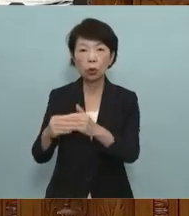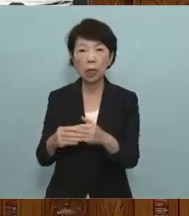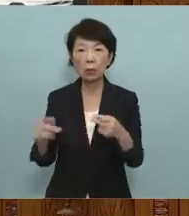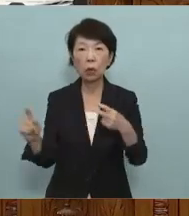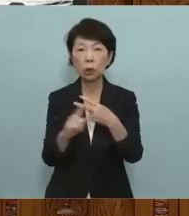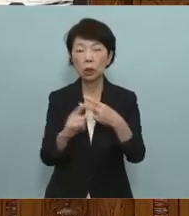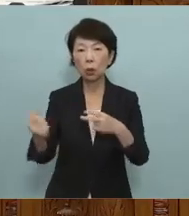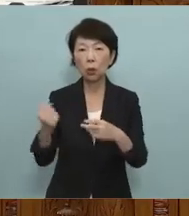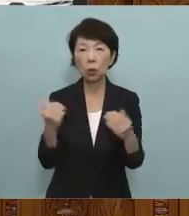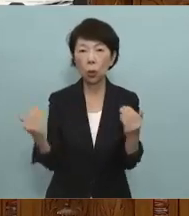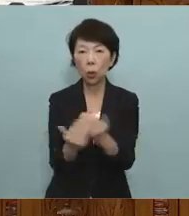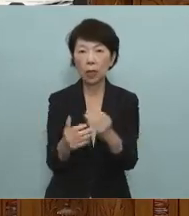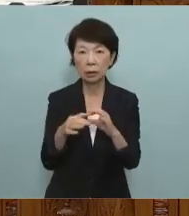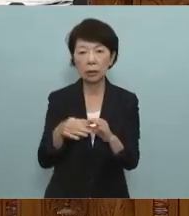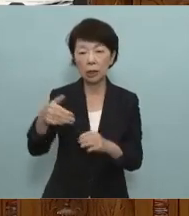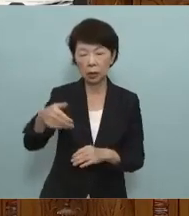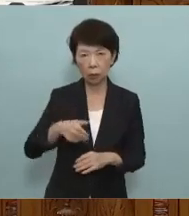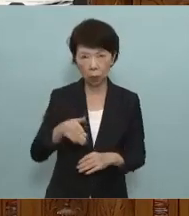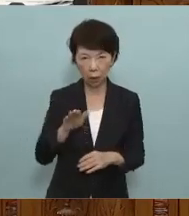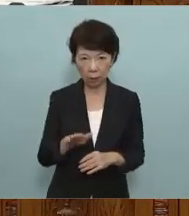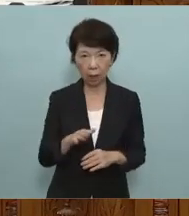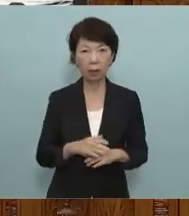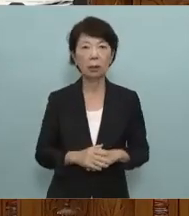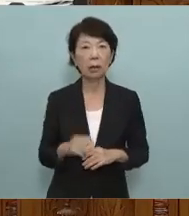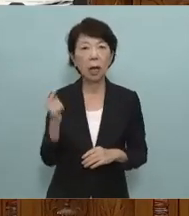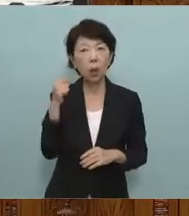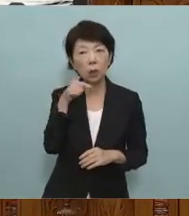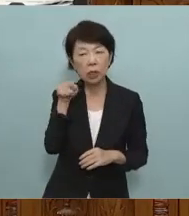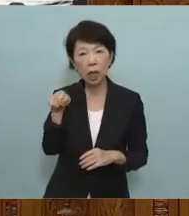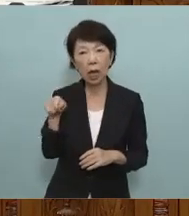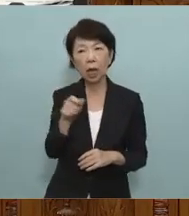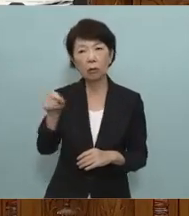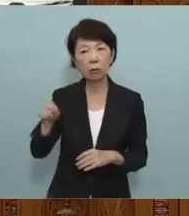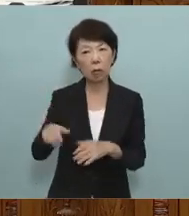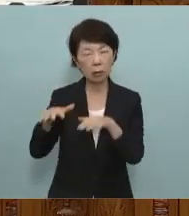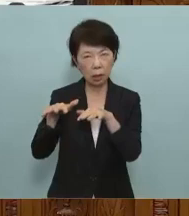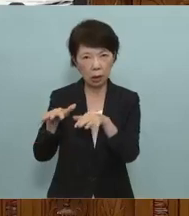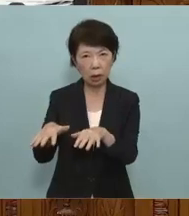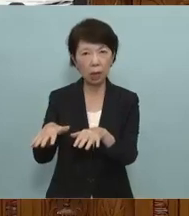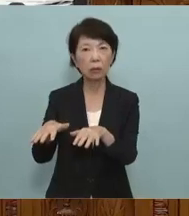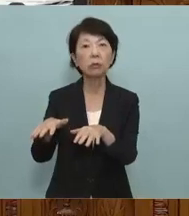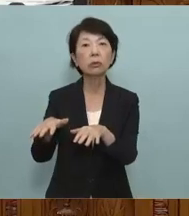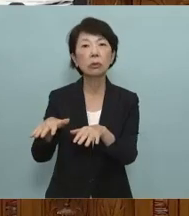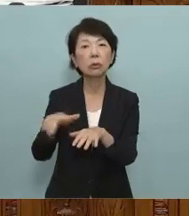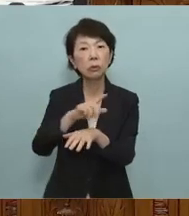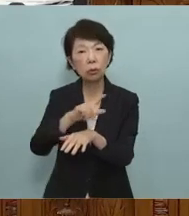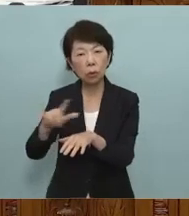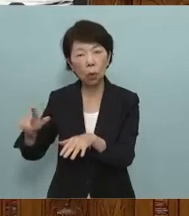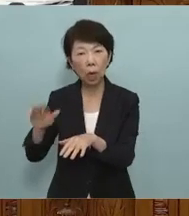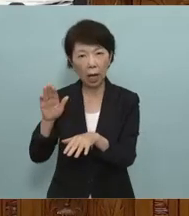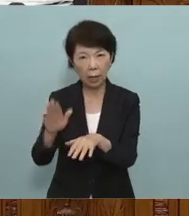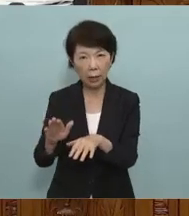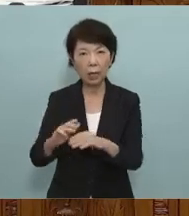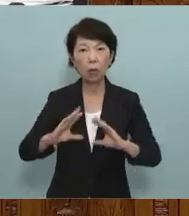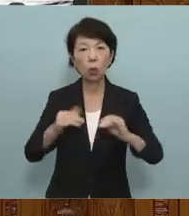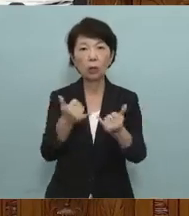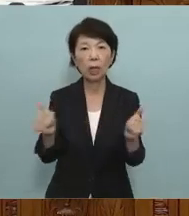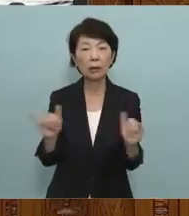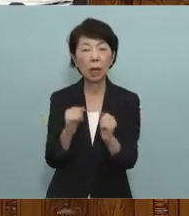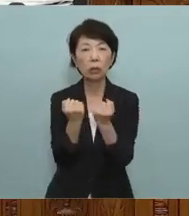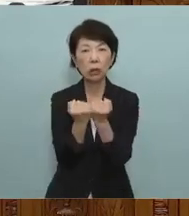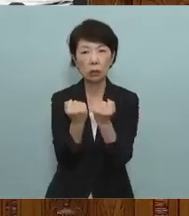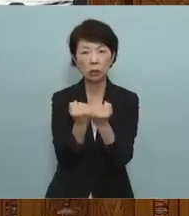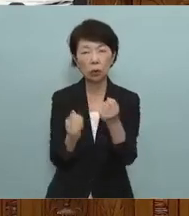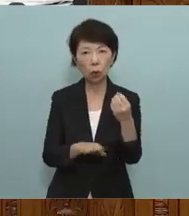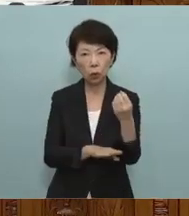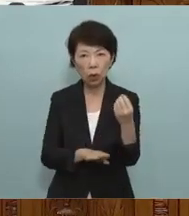化についてお尋ねがありました。ロシアのウクライナ侵略等により国際秩序の